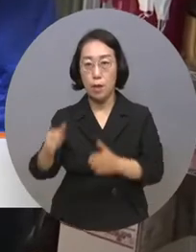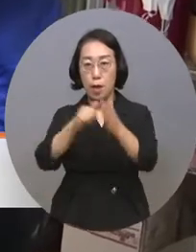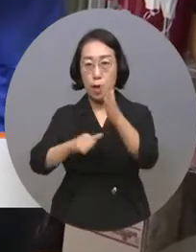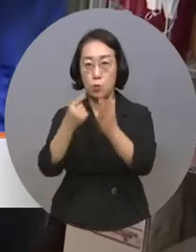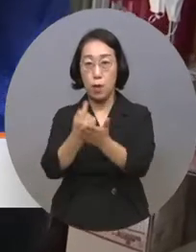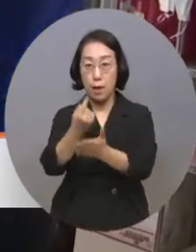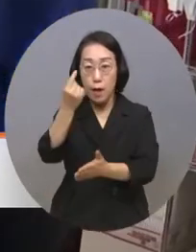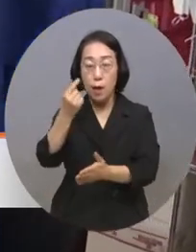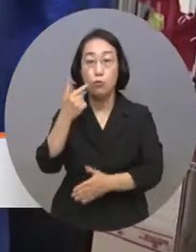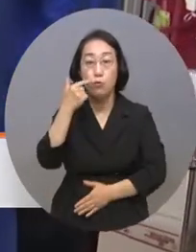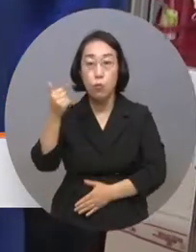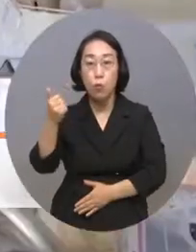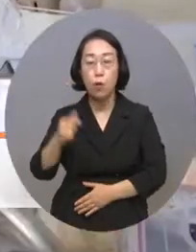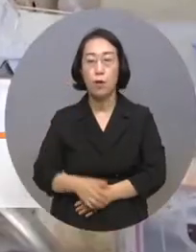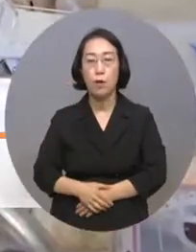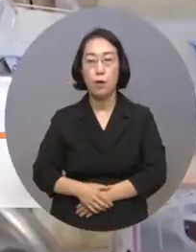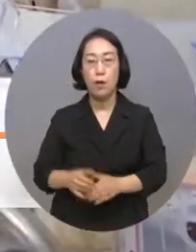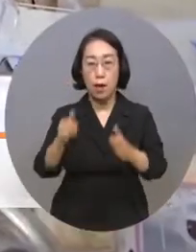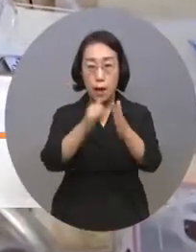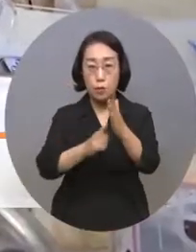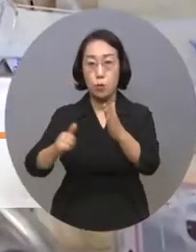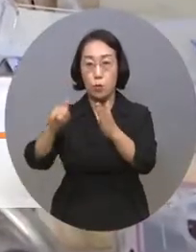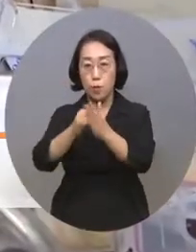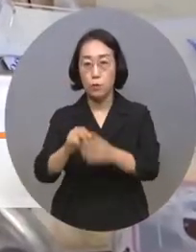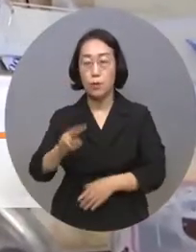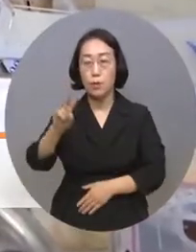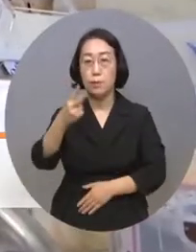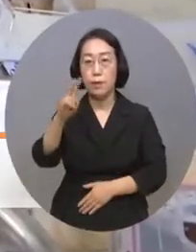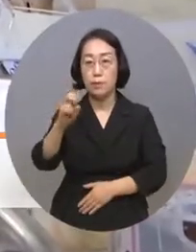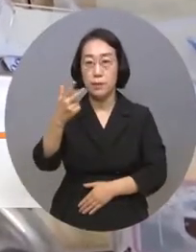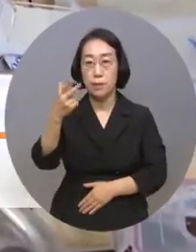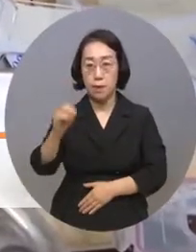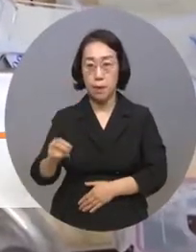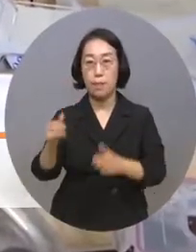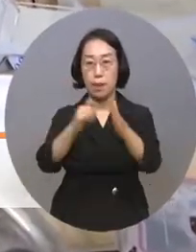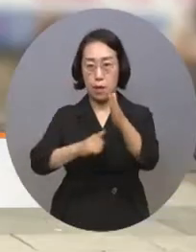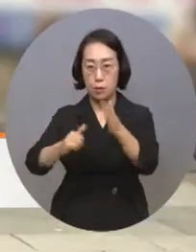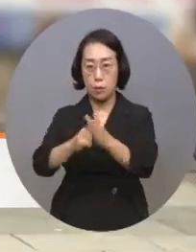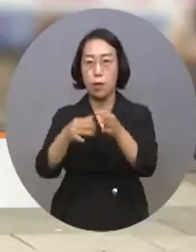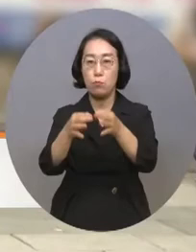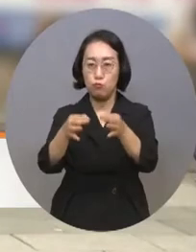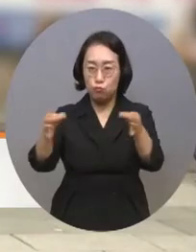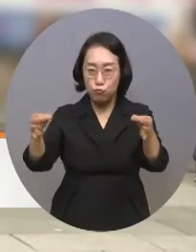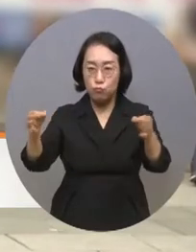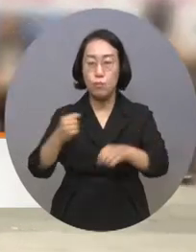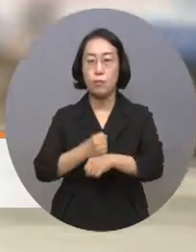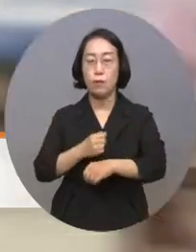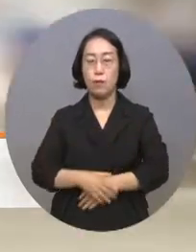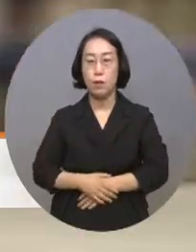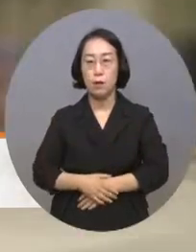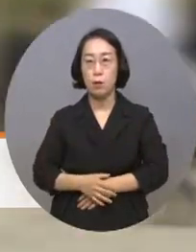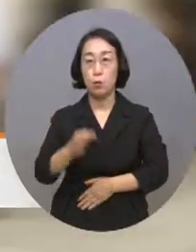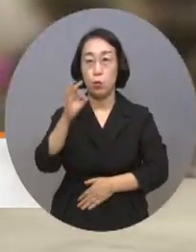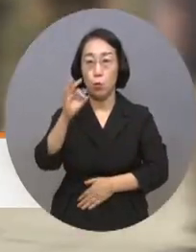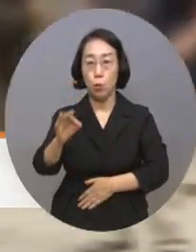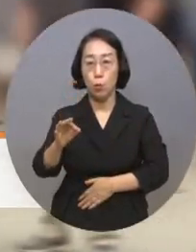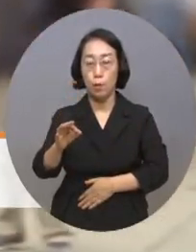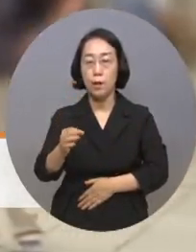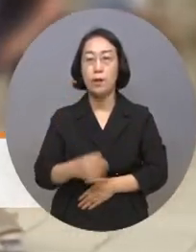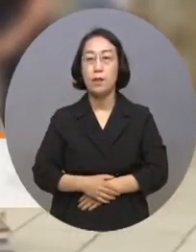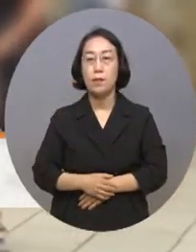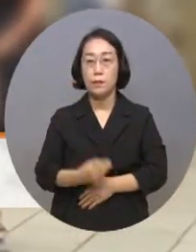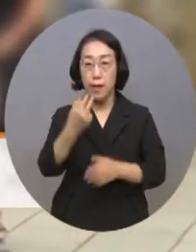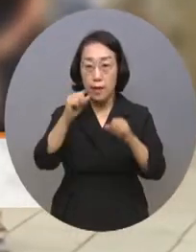48만 각오로 대상으로 총 2백 2십 7만 가구 에게 지급됩니다 지원금액은 생계 의료 급의 수급